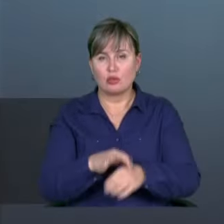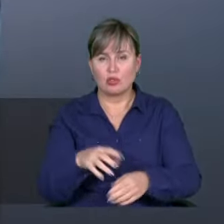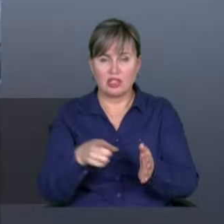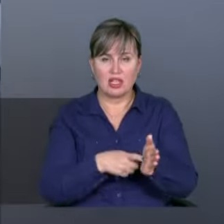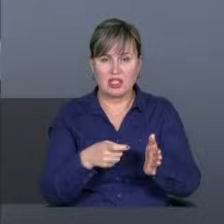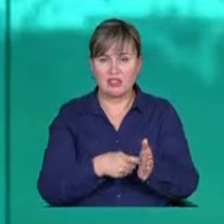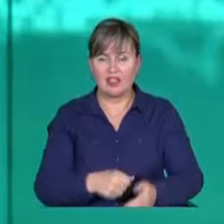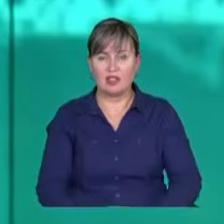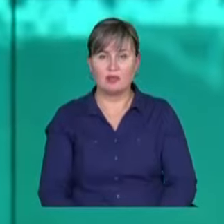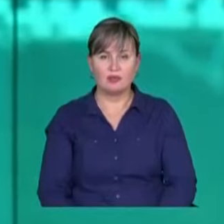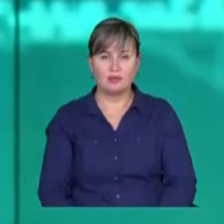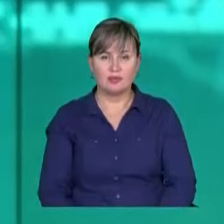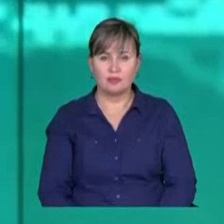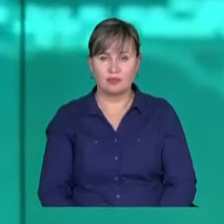следствие.